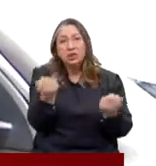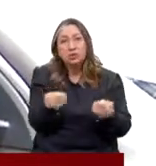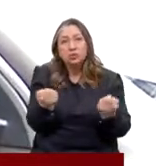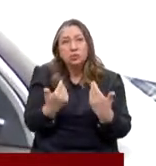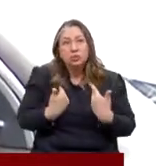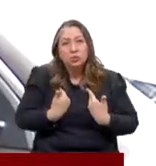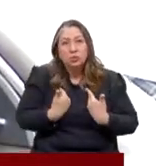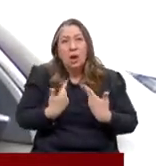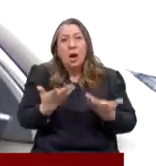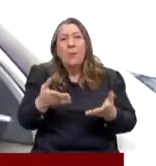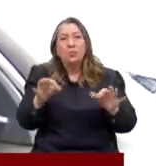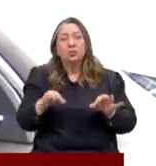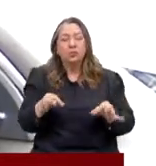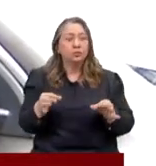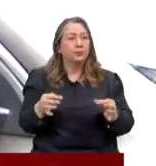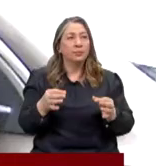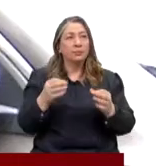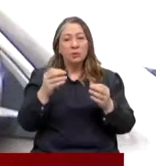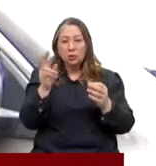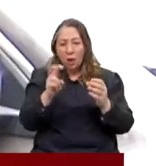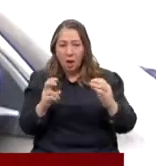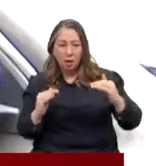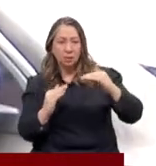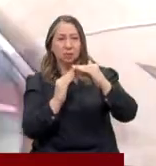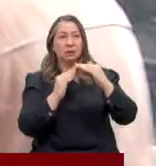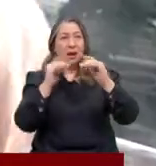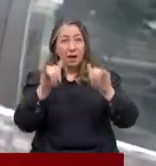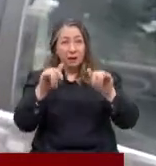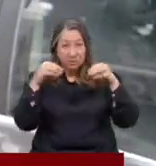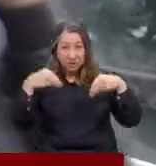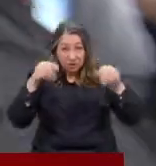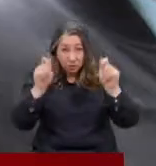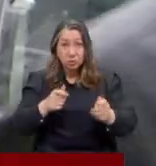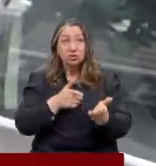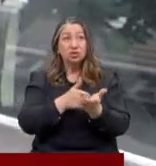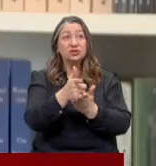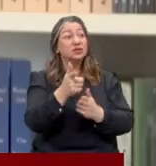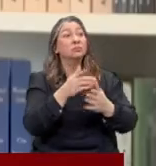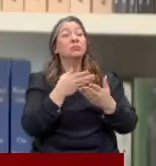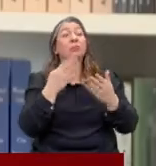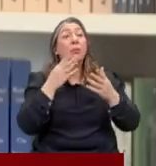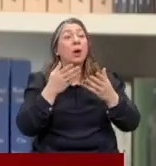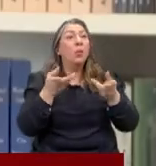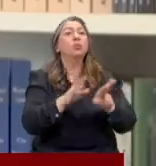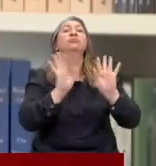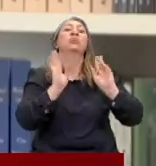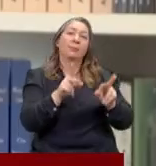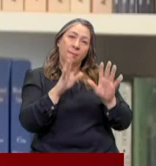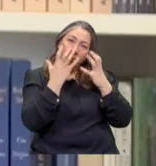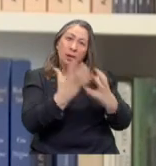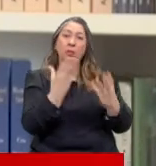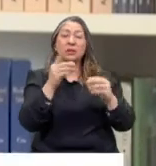çalışıyoruz. Ama bunu şimdi dövize endeksli satış yapıyorlarsa o zaman baştan çiftçinin hayatını bitirmeyecektiler. Tarım ve gıda en